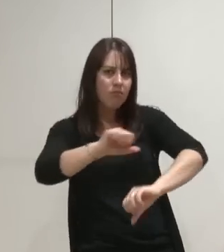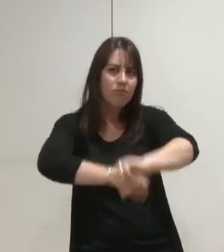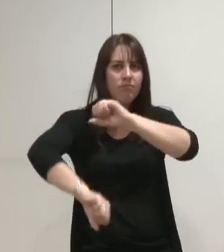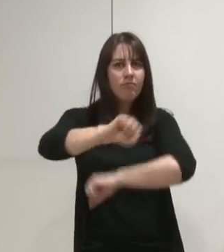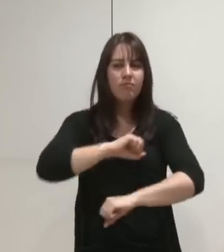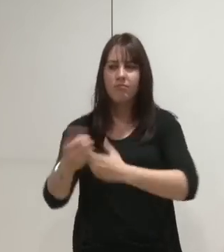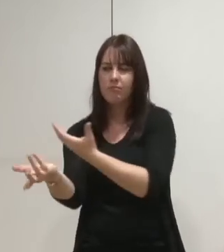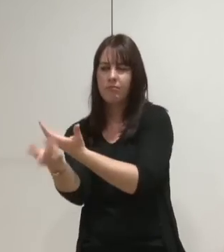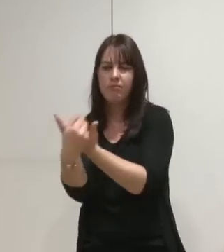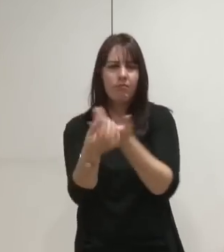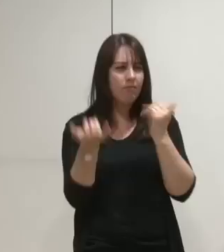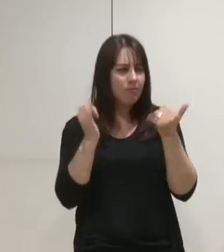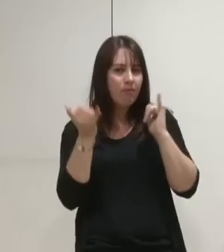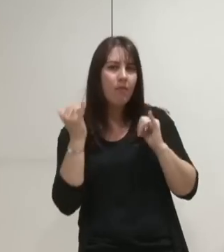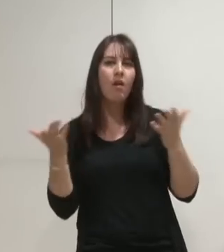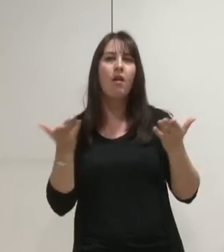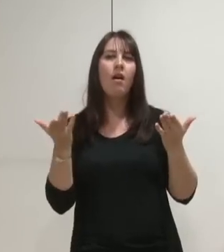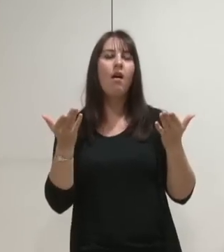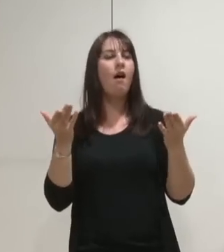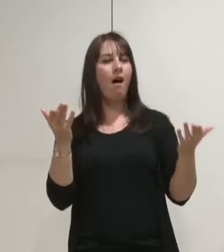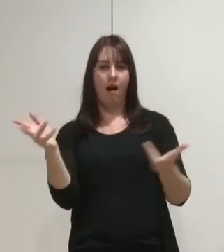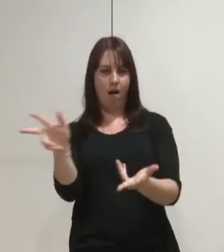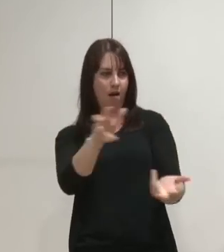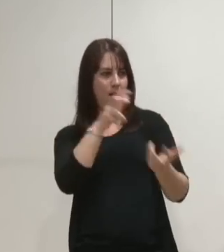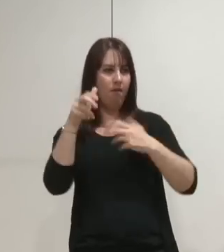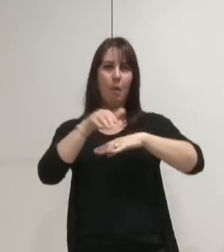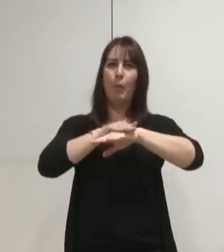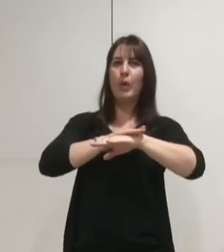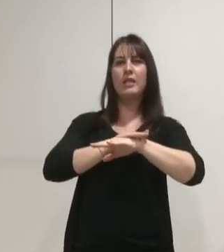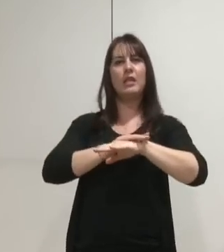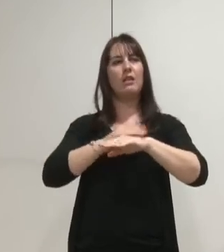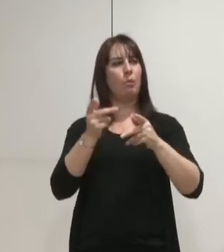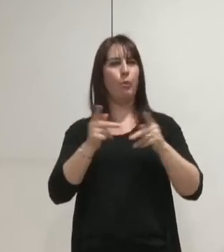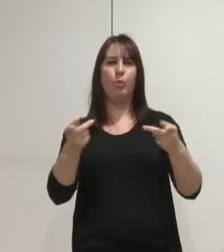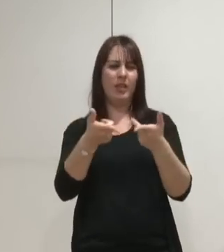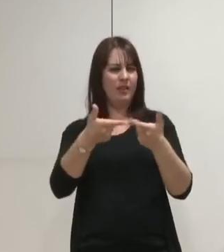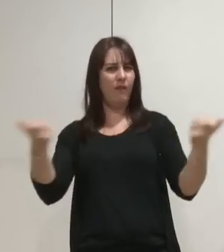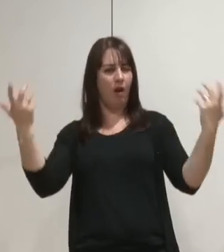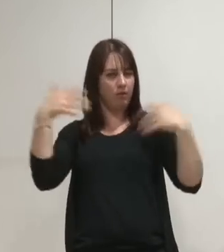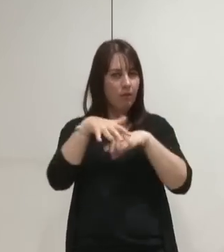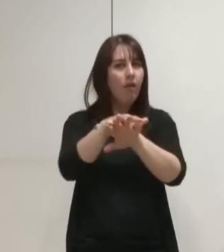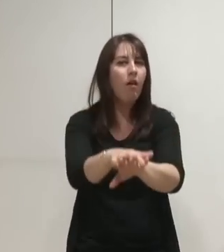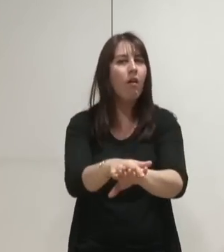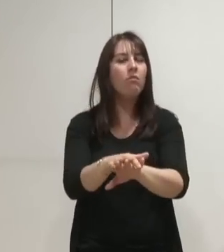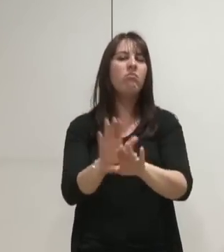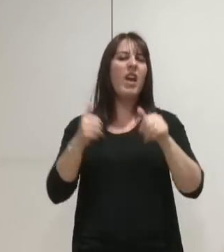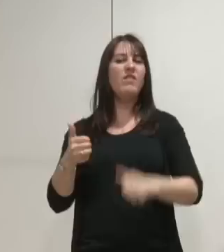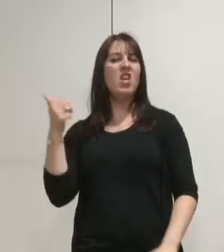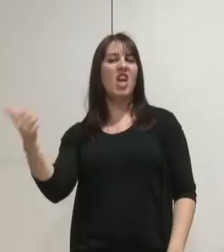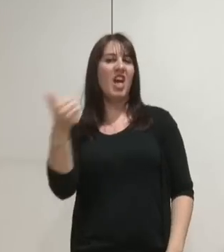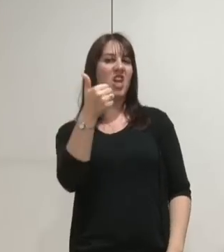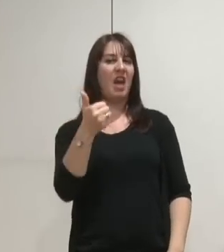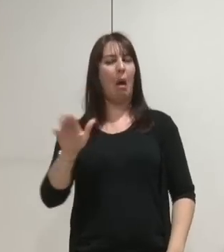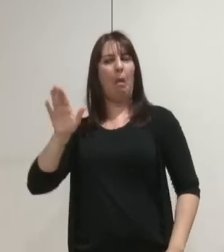regard qui fait que on était plutôt en train d'intégrer différentes politiques publiques plutôt que chacun déroule la sienne en silo